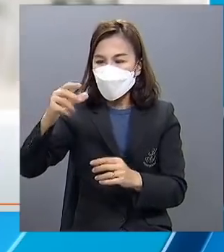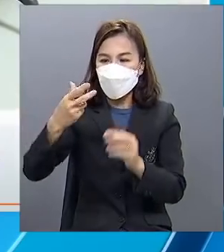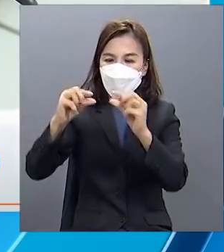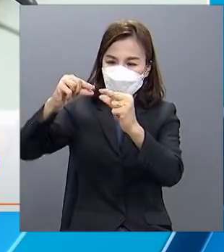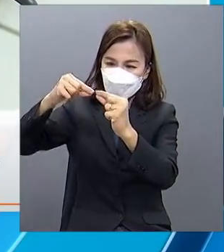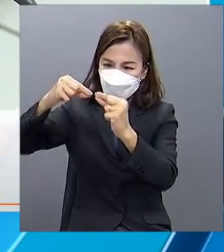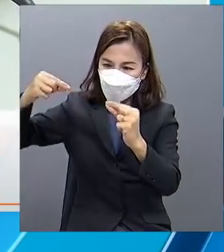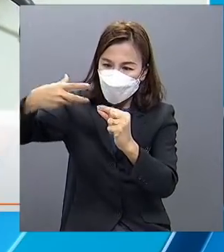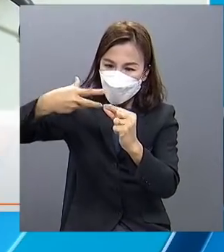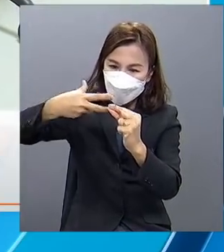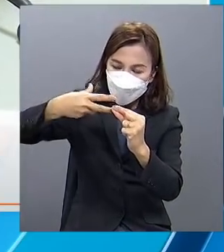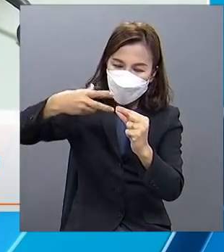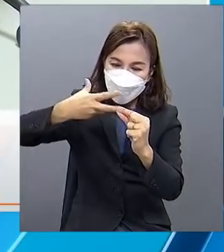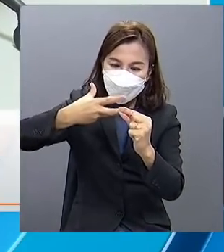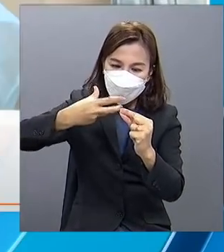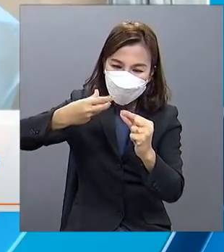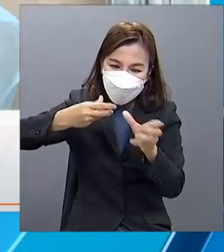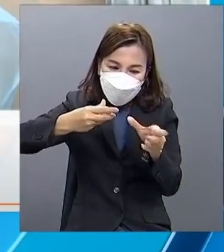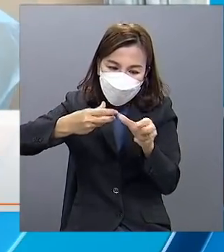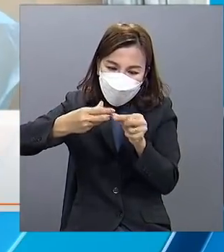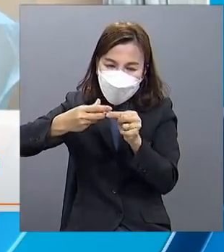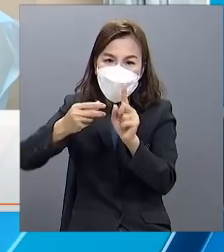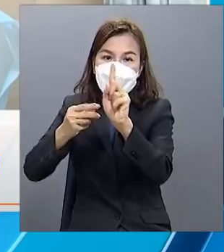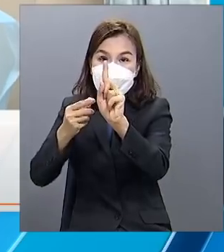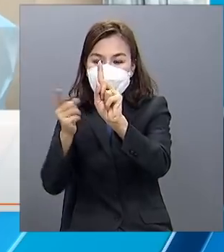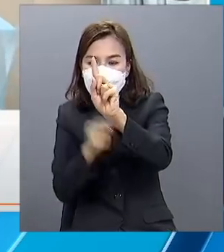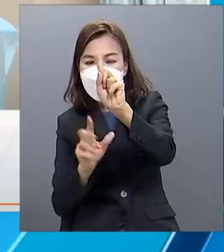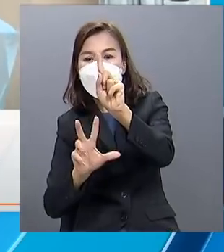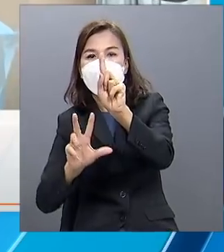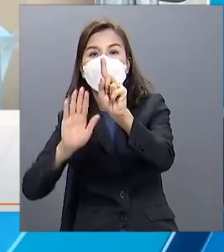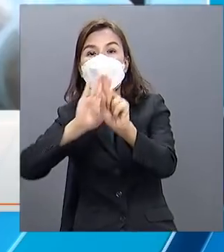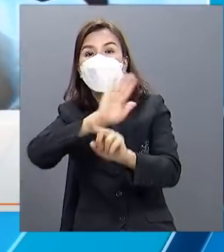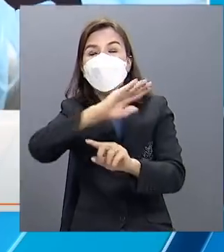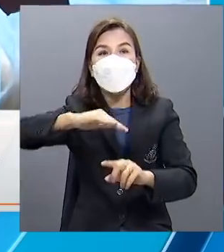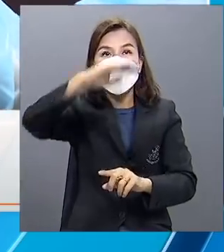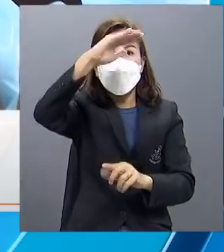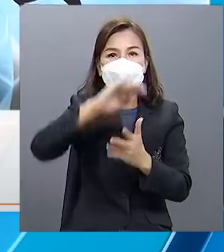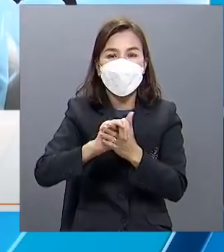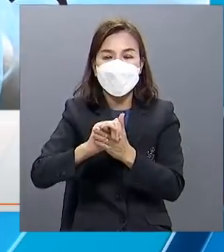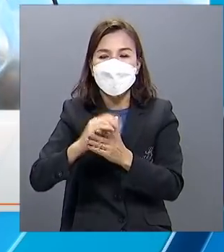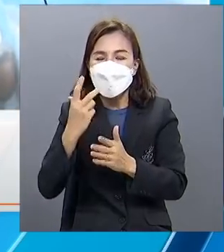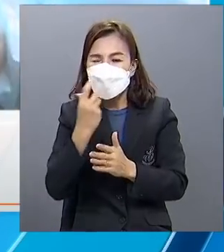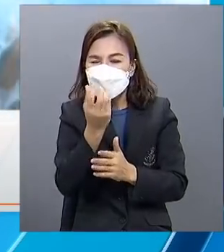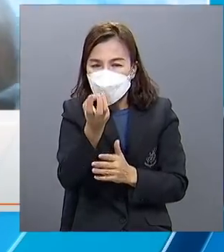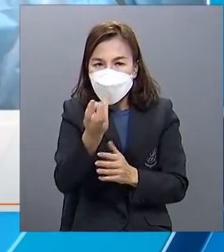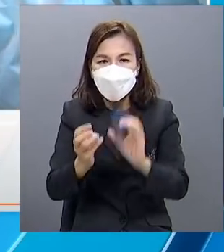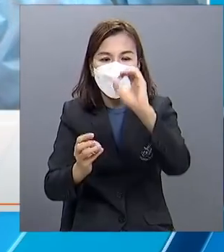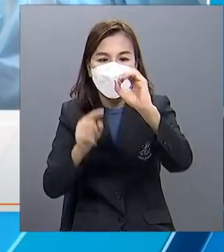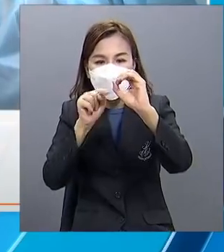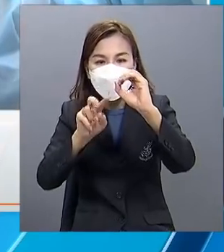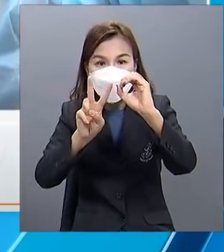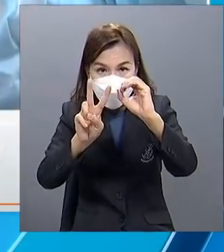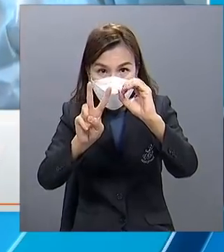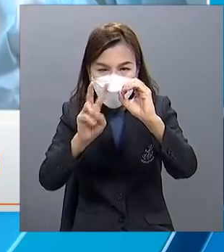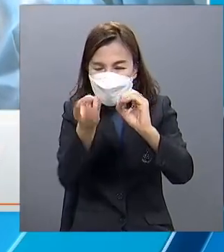5-10ปีเนี่ยเพียงแค่ 1ใน 3ทุกอย่างที่นั่นเองแล้วก็ฉีดรถประมาณที่น้อยมากครับ 0.2 MLนิดเดียวเอง